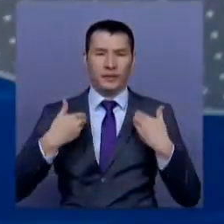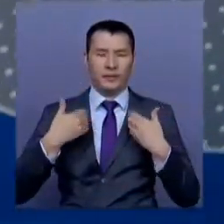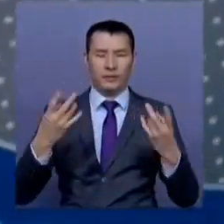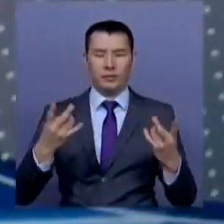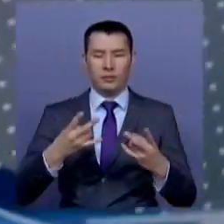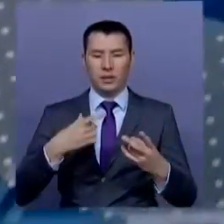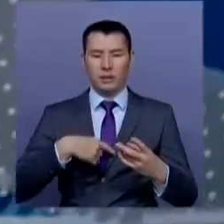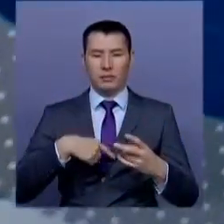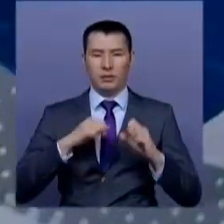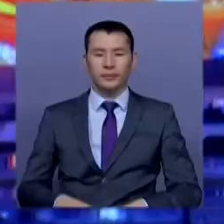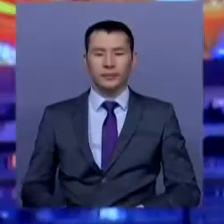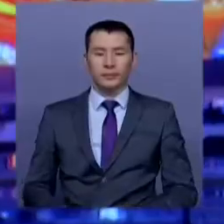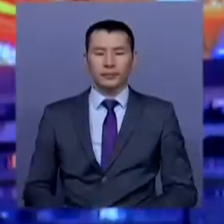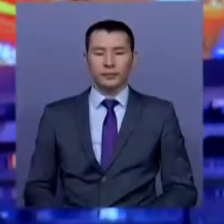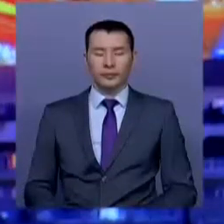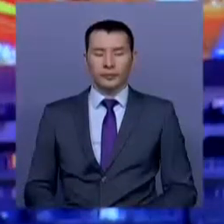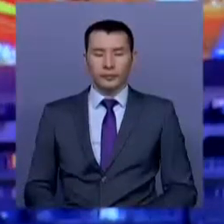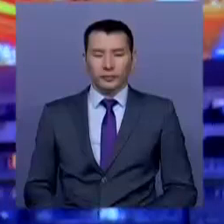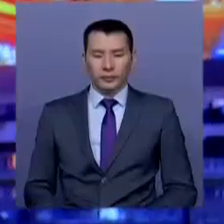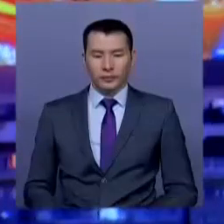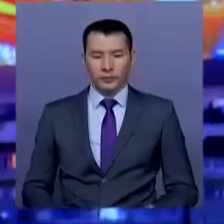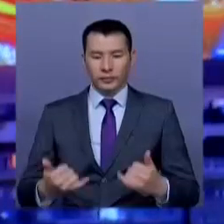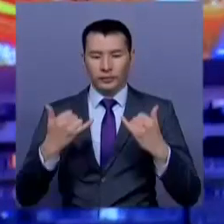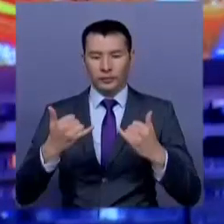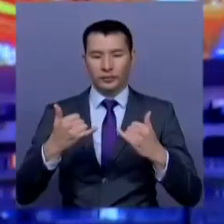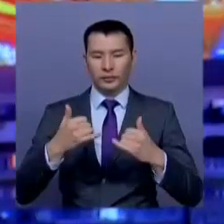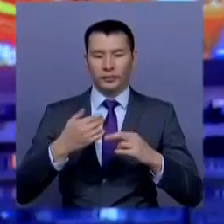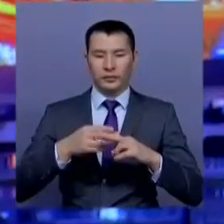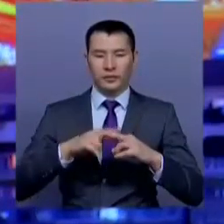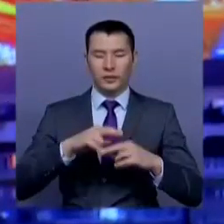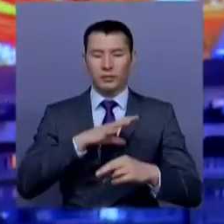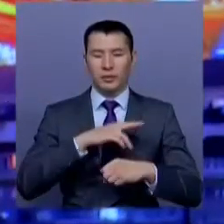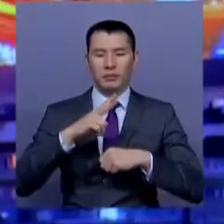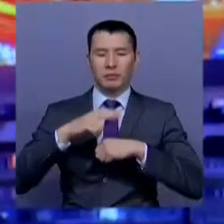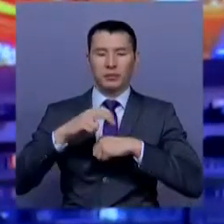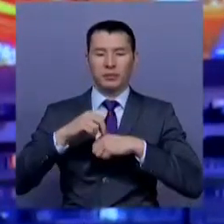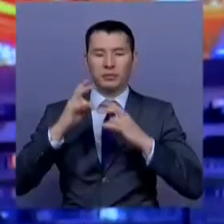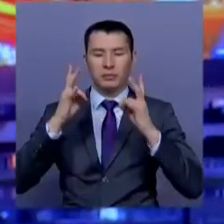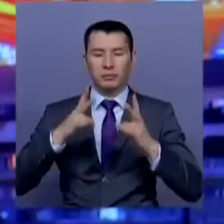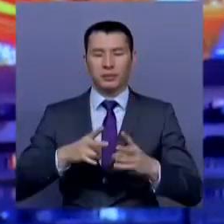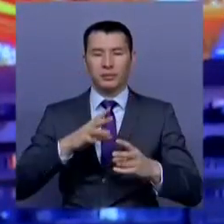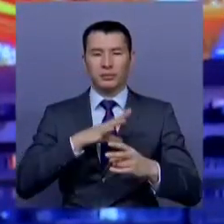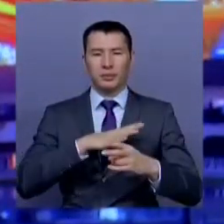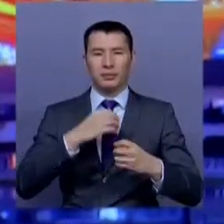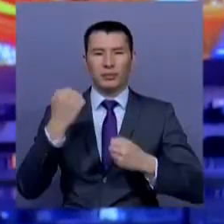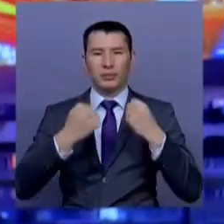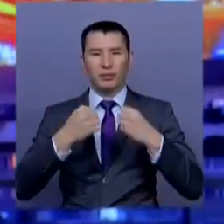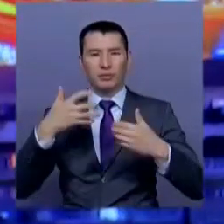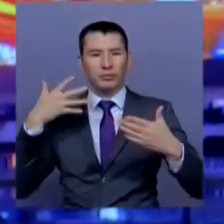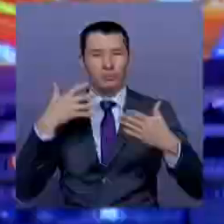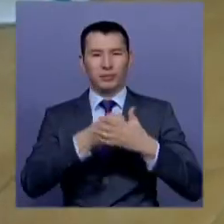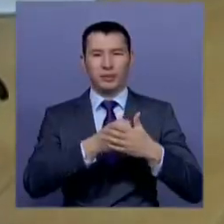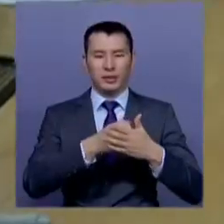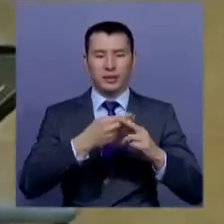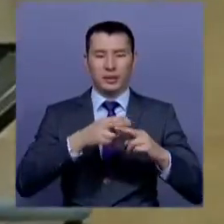защитите себя и окружающих. Сегодня выписали пострадавшего полицейского в результате наезда на блокпост, который был